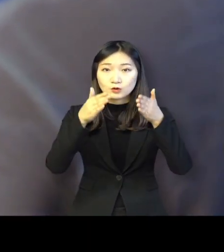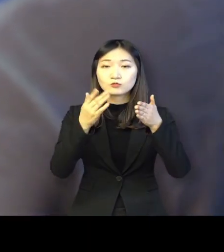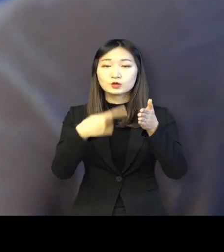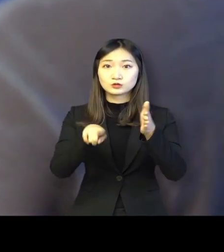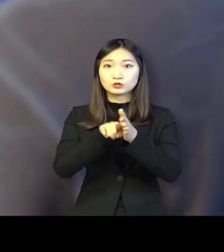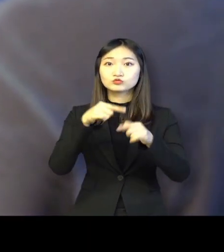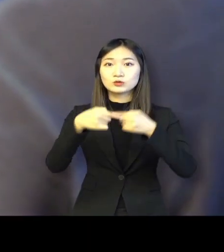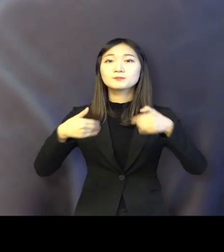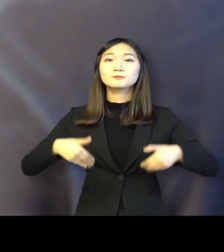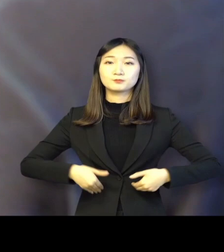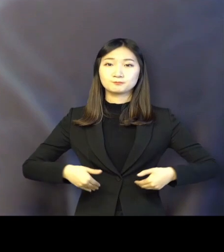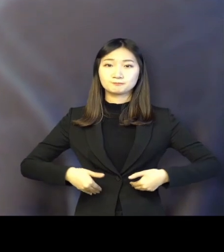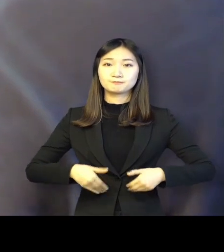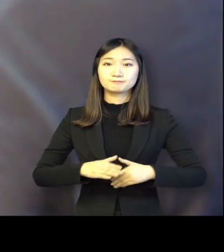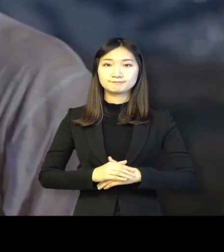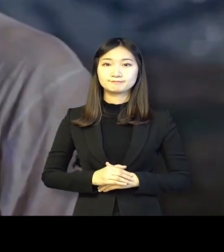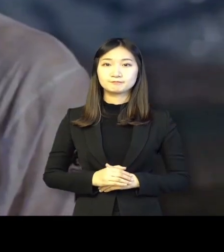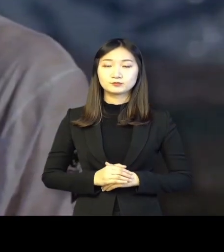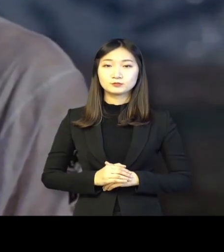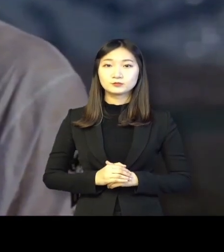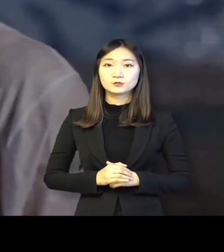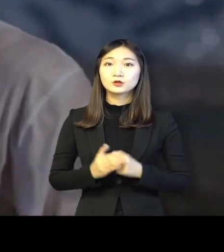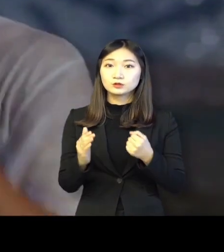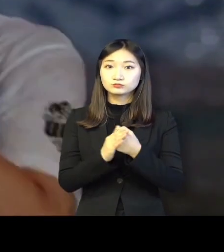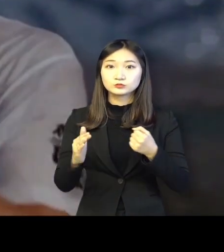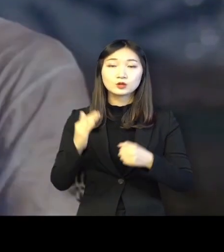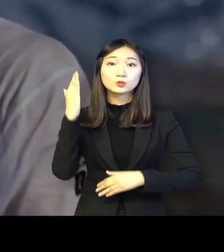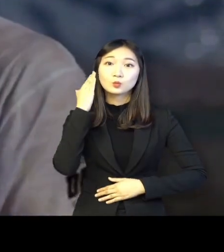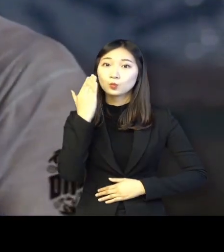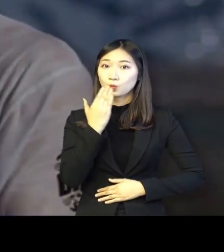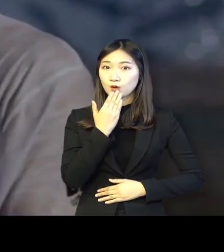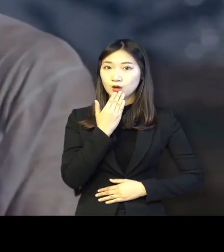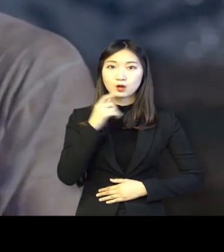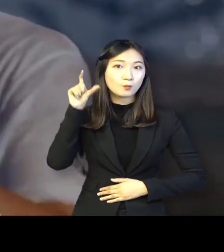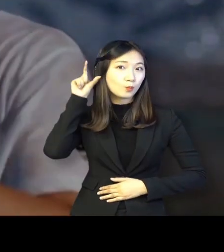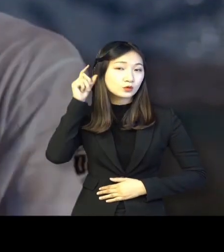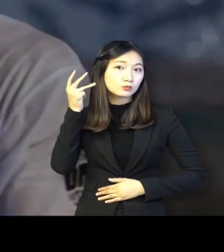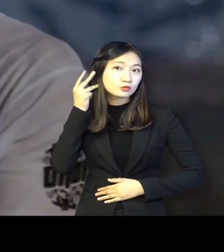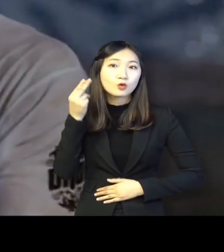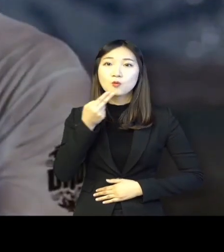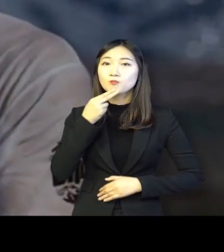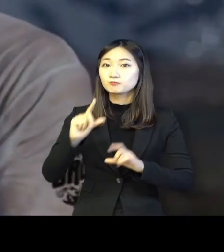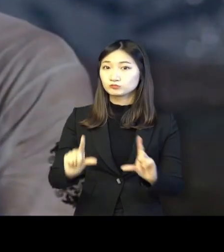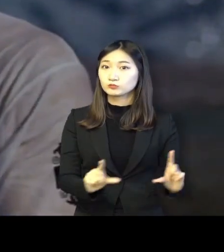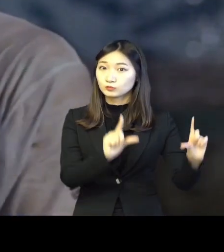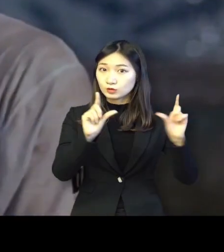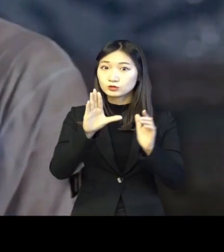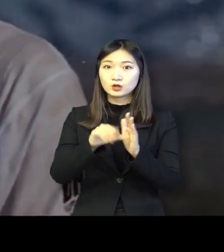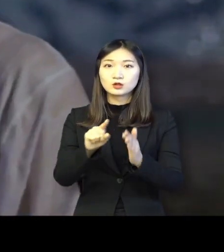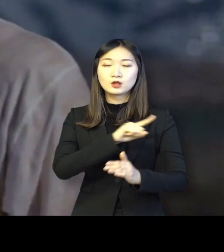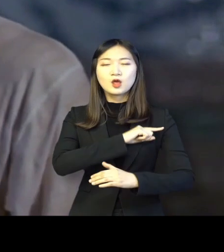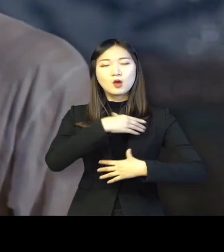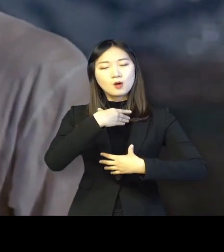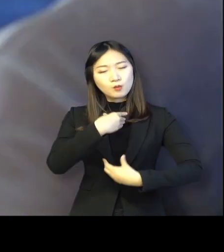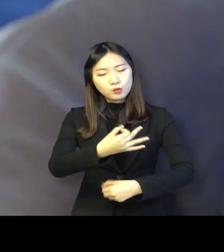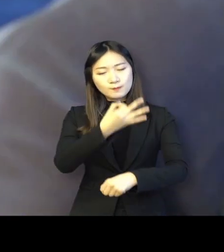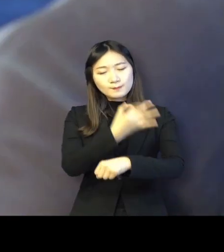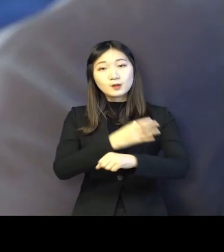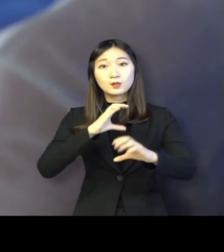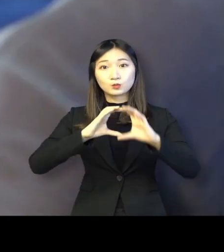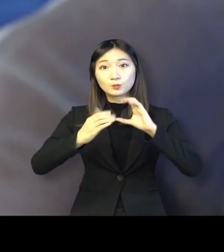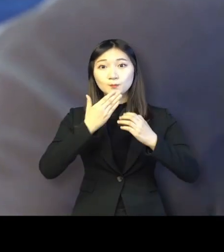하게 됩니다. 그래서 청각장애인이 보장구 없이 살아갈 때 가장 편하게 대화할 수 있는